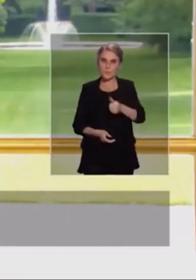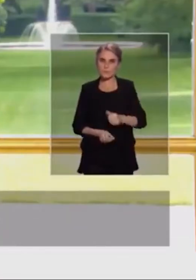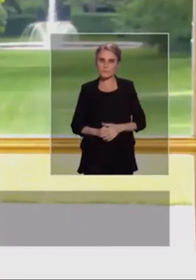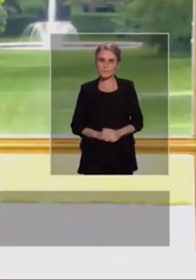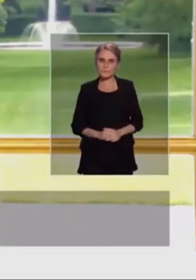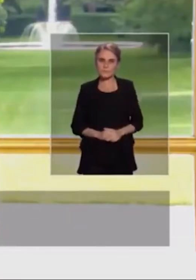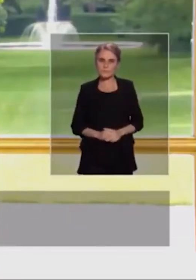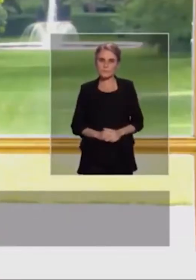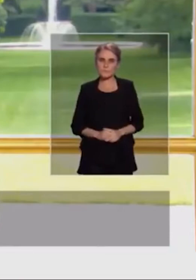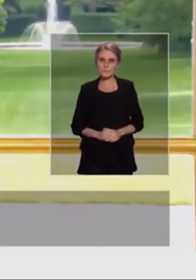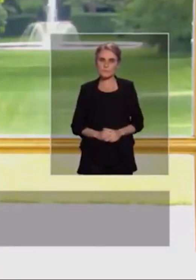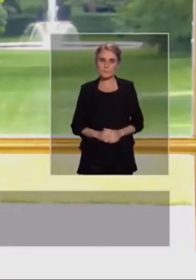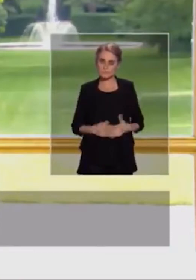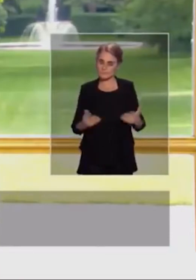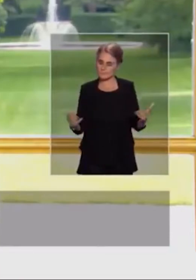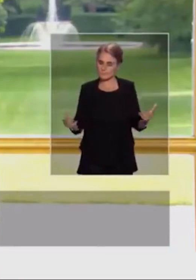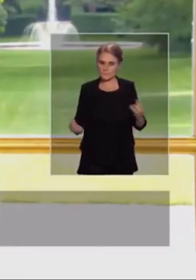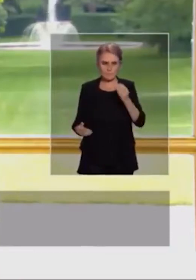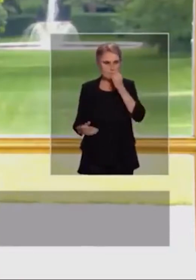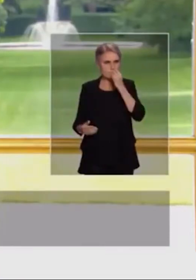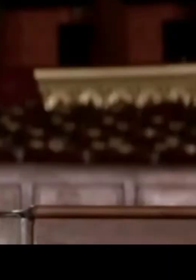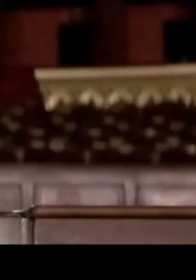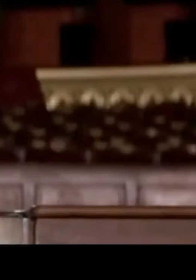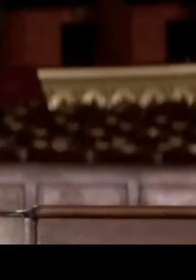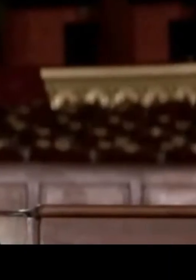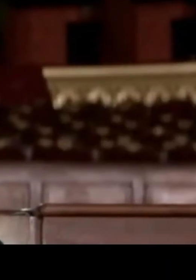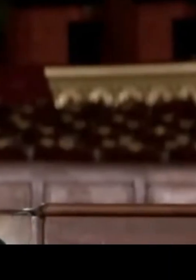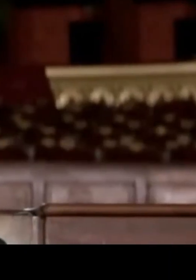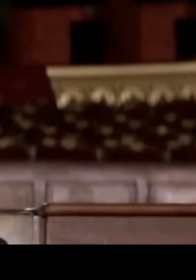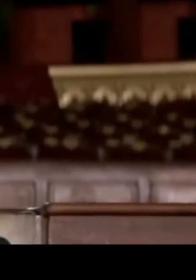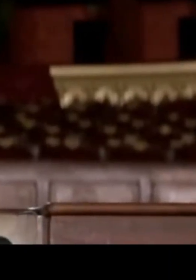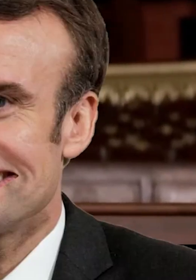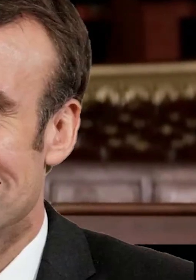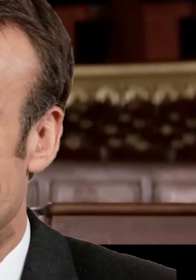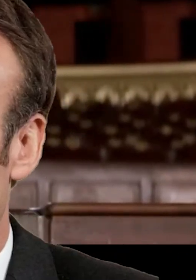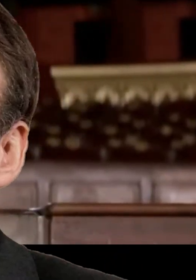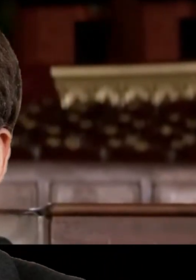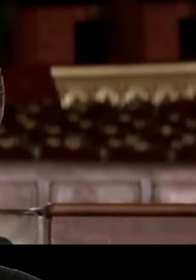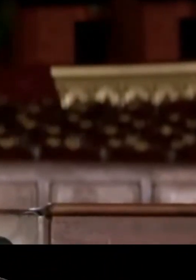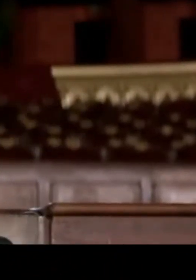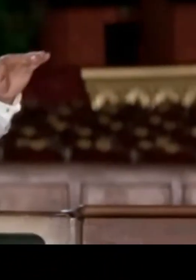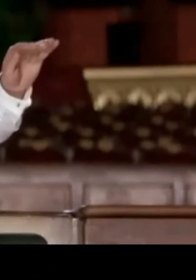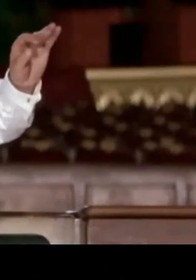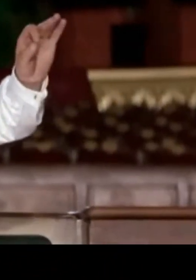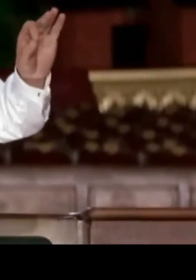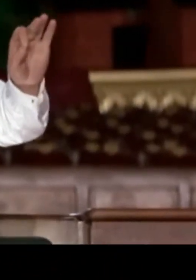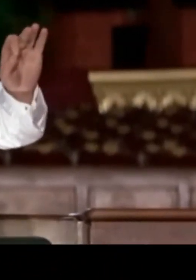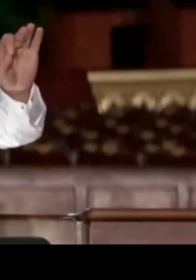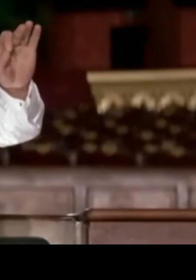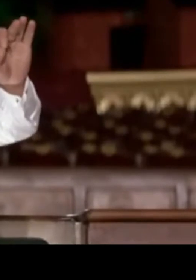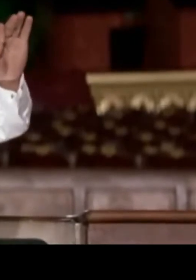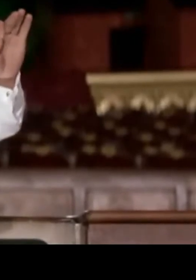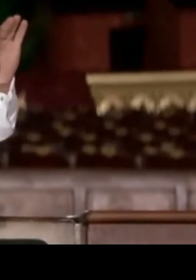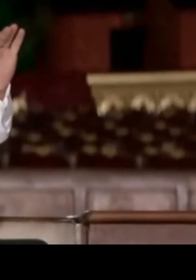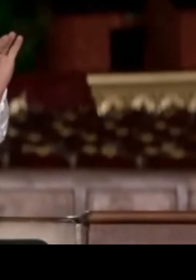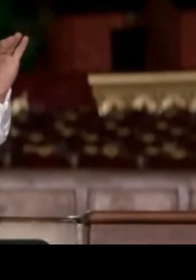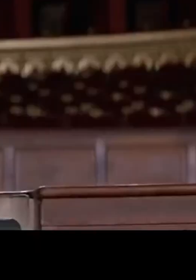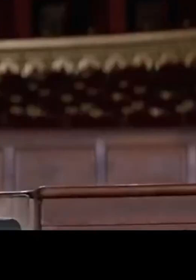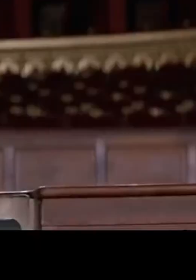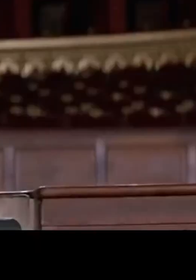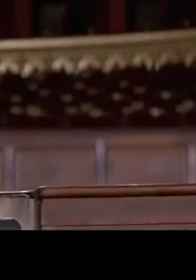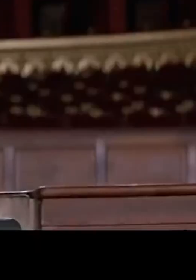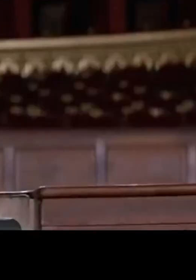allons pouvoir tourner la page du premier acte. Soyez avec nous. Vous avez la langue bien pendue, bon sang. Et reprenons numéro 17.